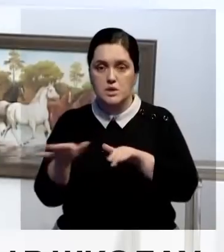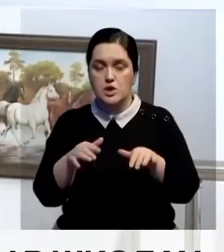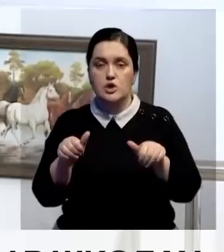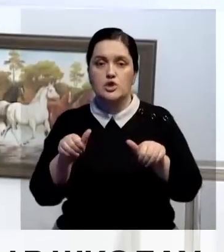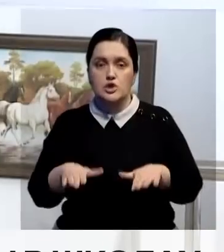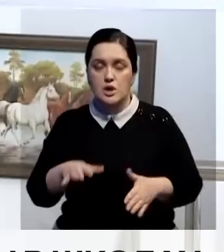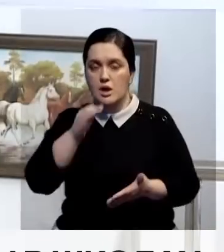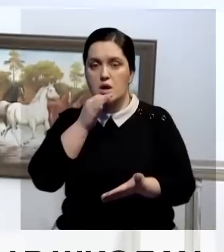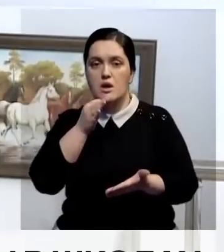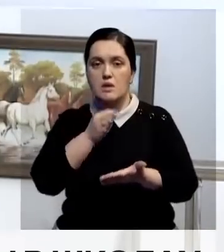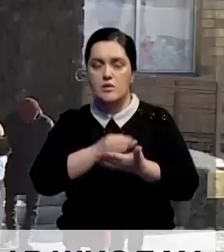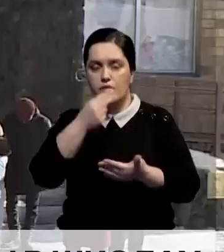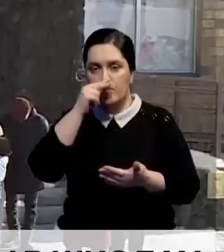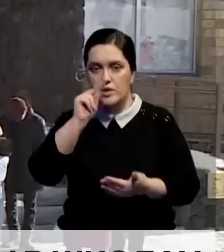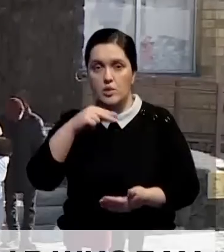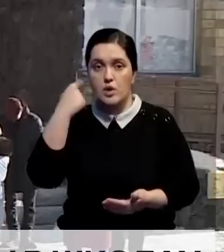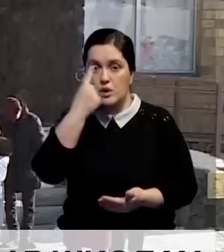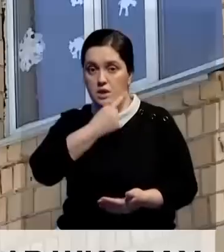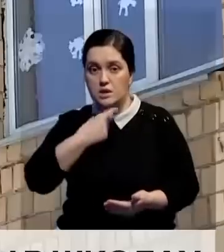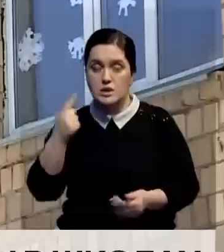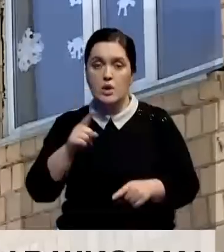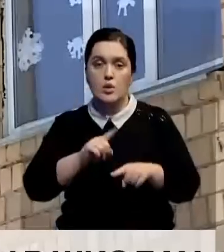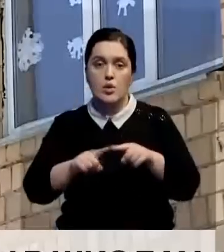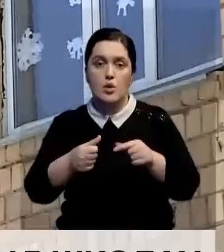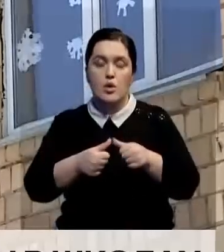решение, ответственность виновных лиц. Уже в ближайшие дни